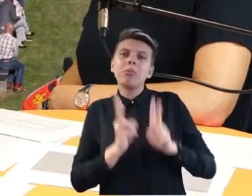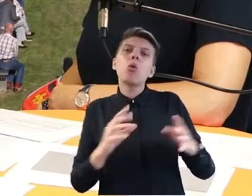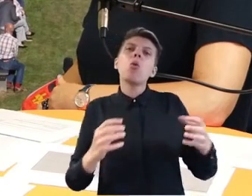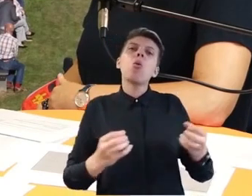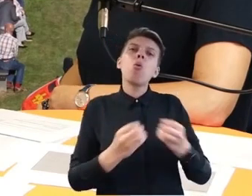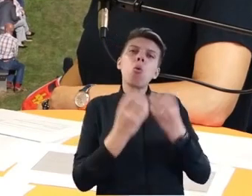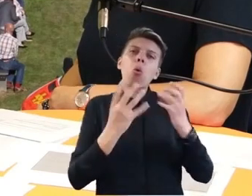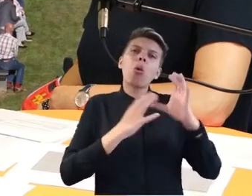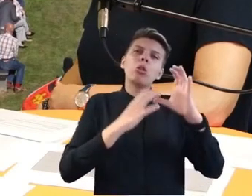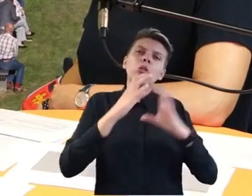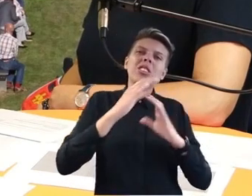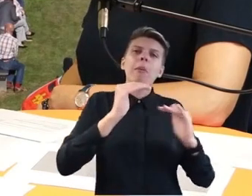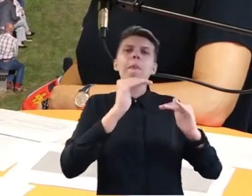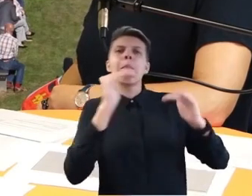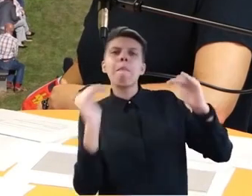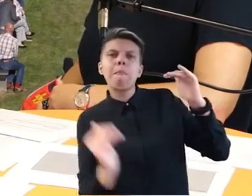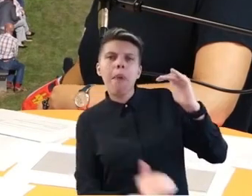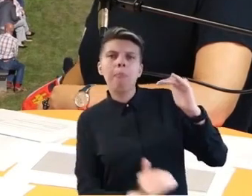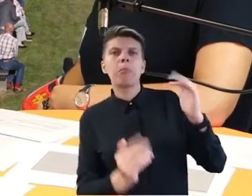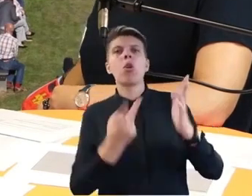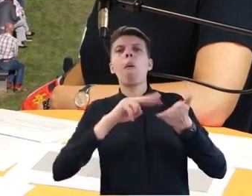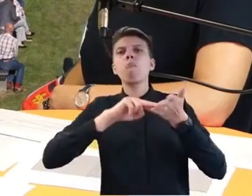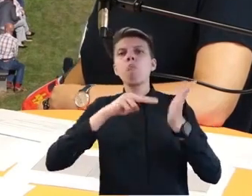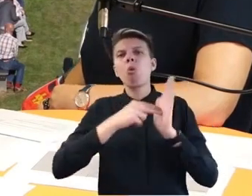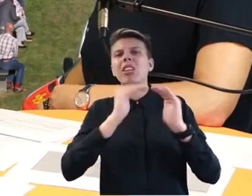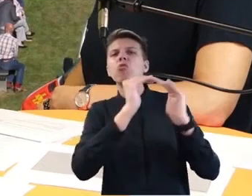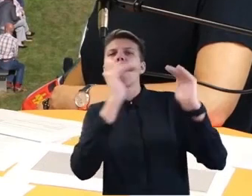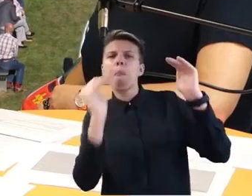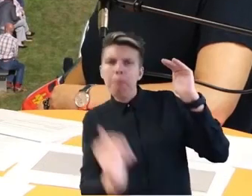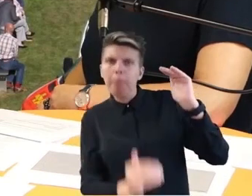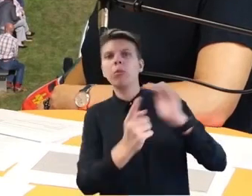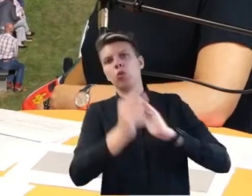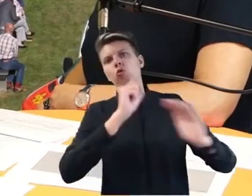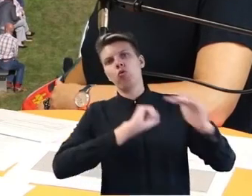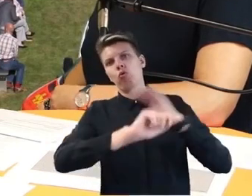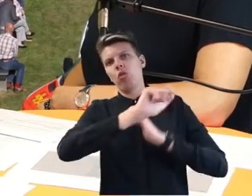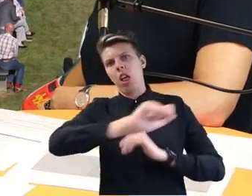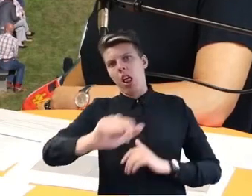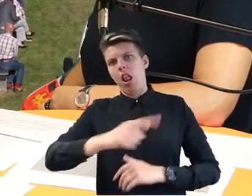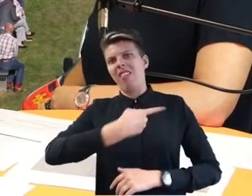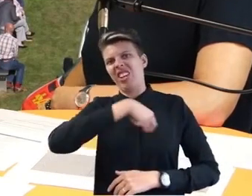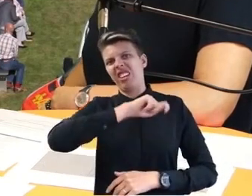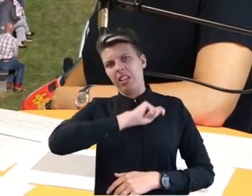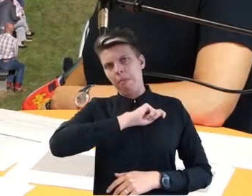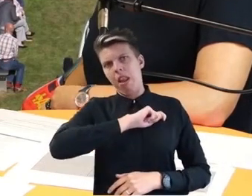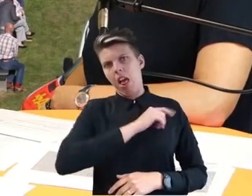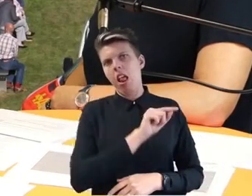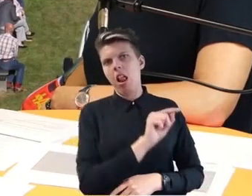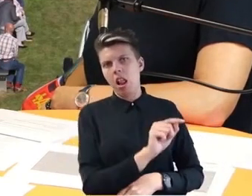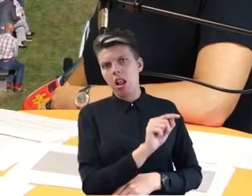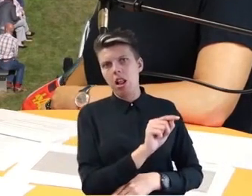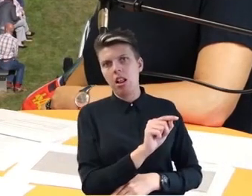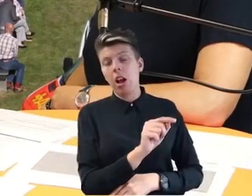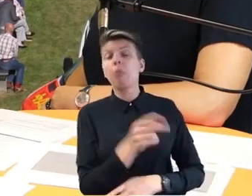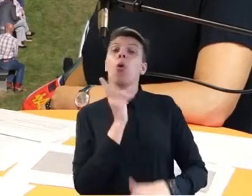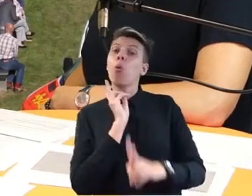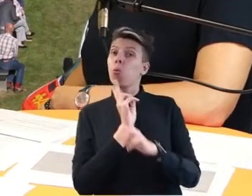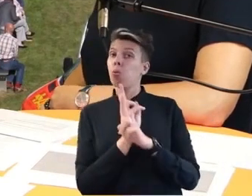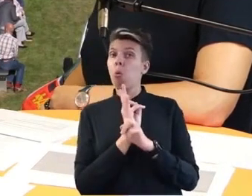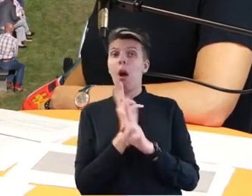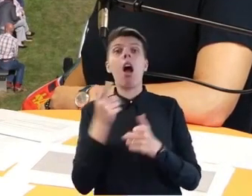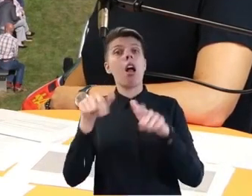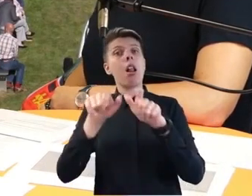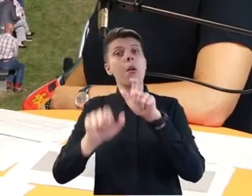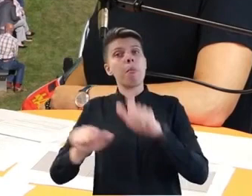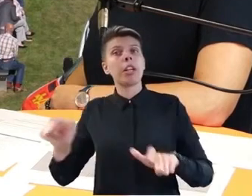instabiles system haben also dazu liegen auch erkenntnisse vor aber unterm strich reagieren menschen tatsächlich eben